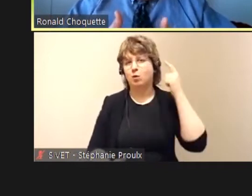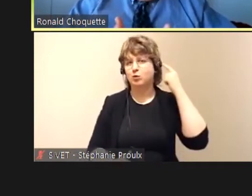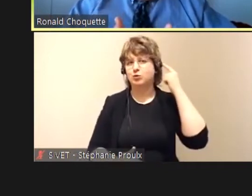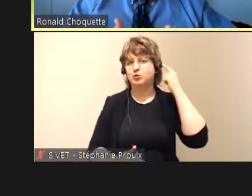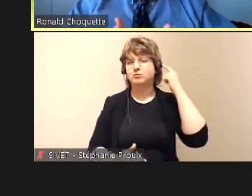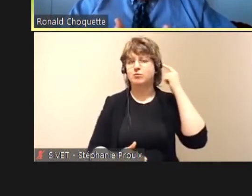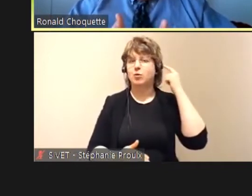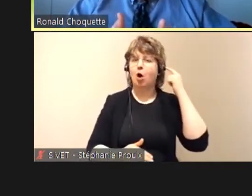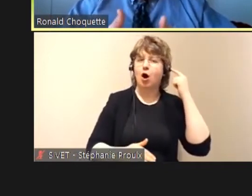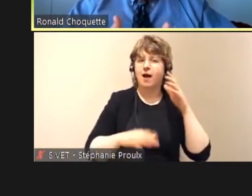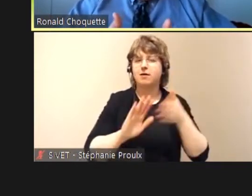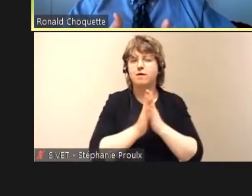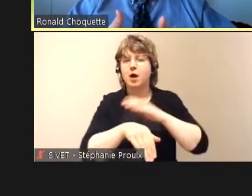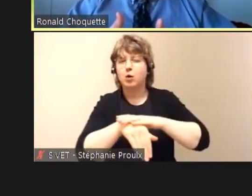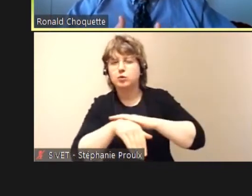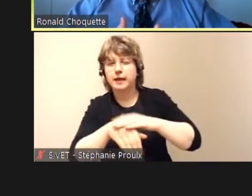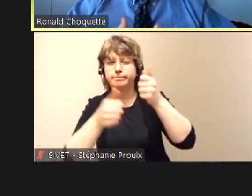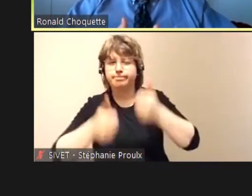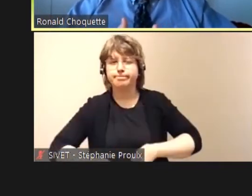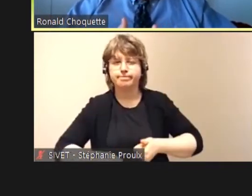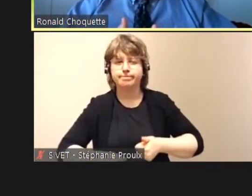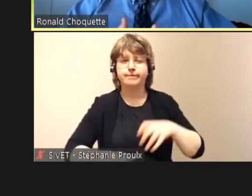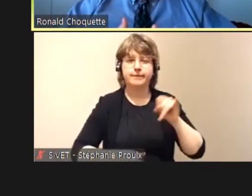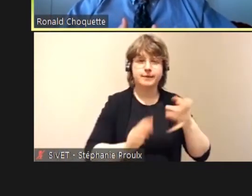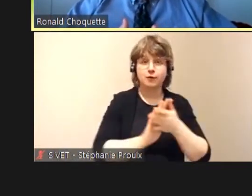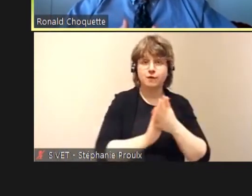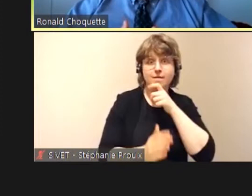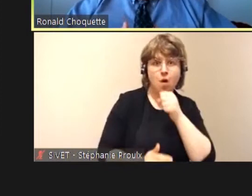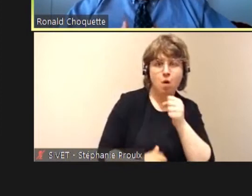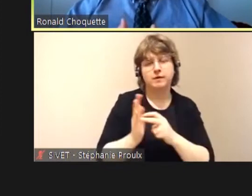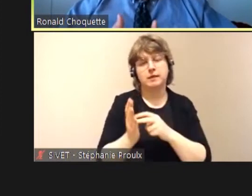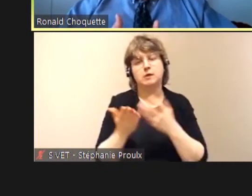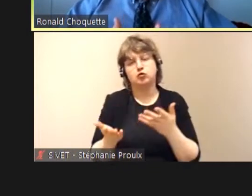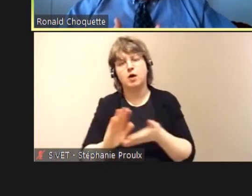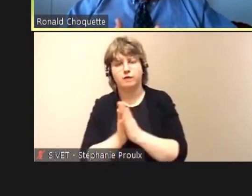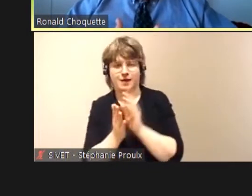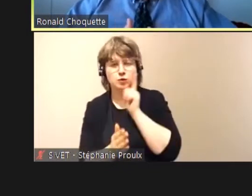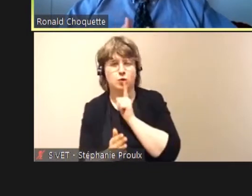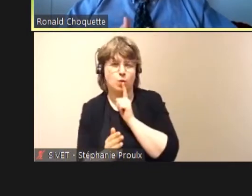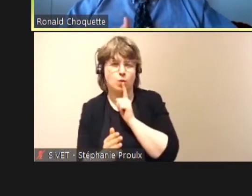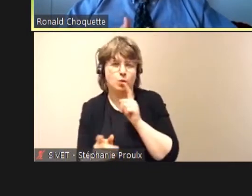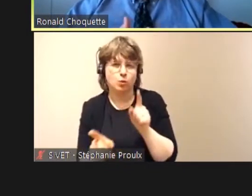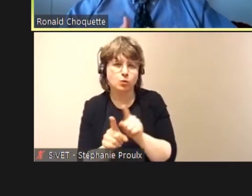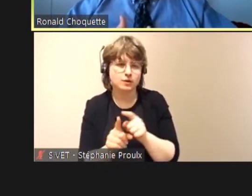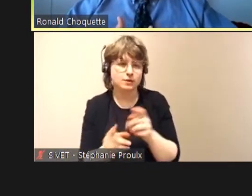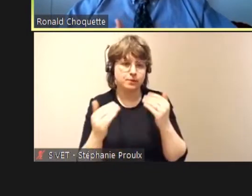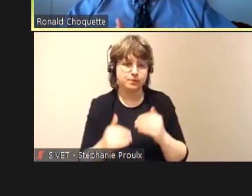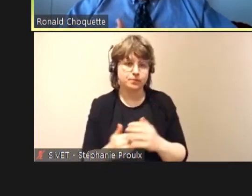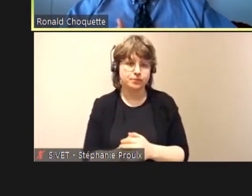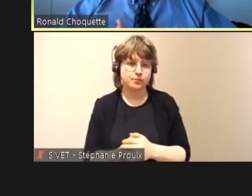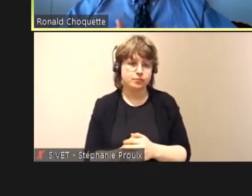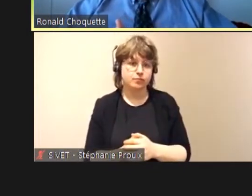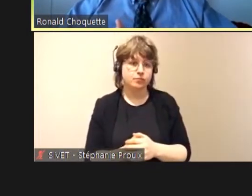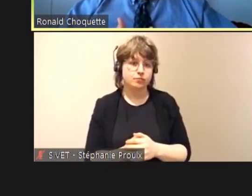Et plus la personne vieillit, plus la surdité augmente en degrés. Dans le domaine, on dit qu'une